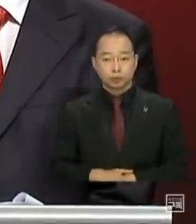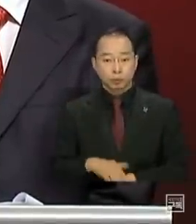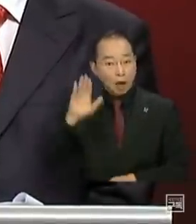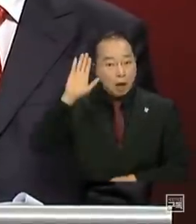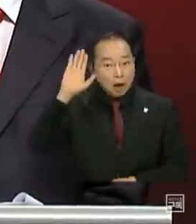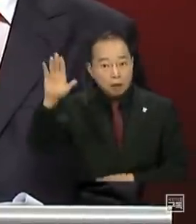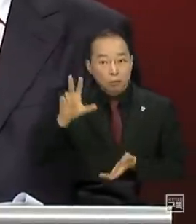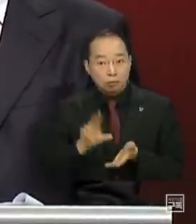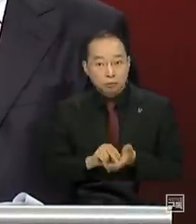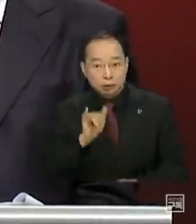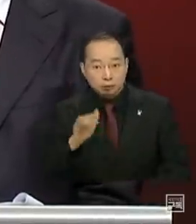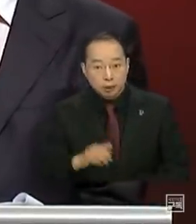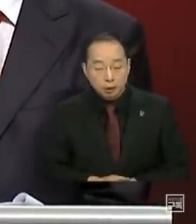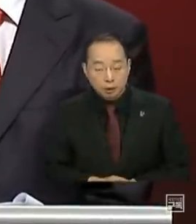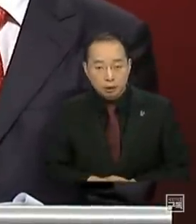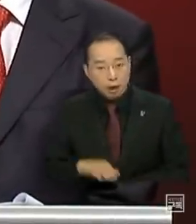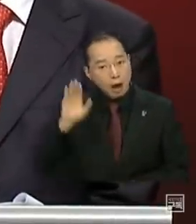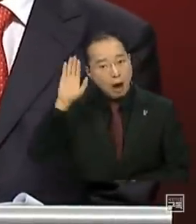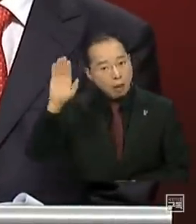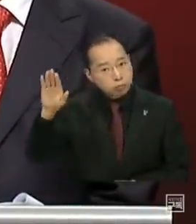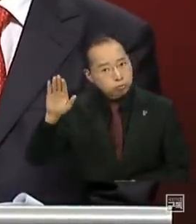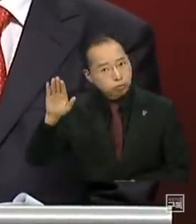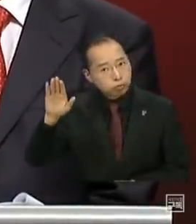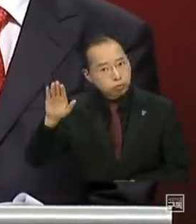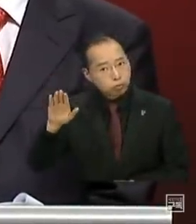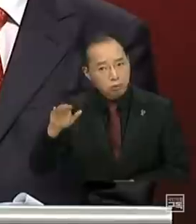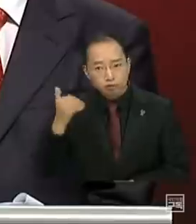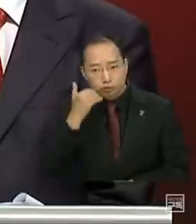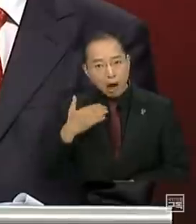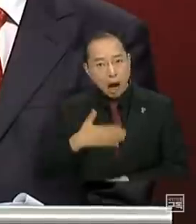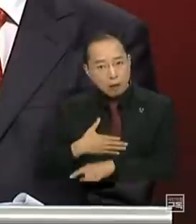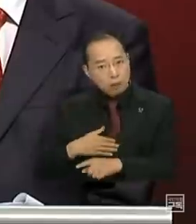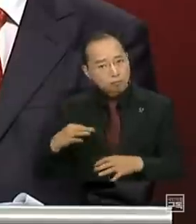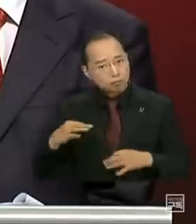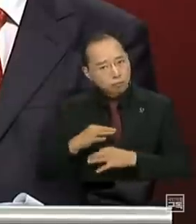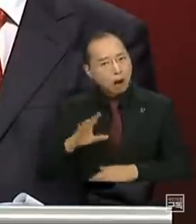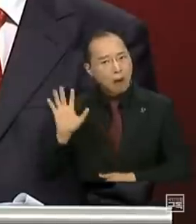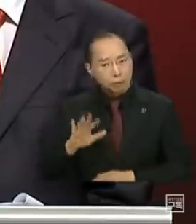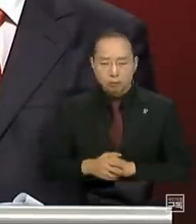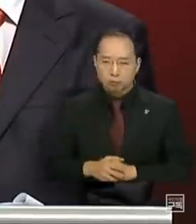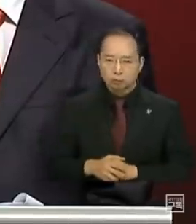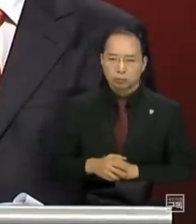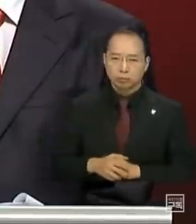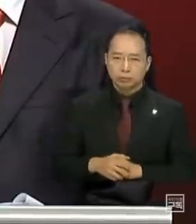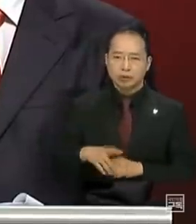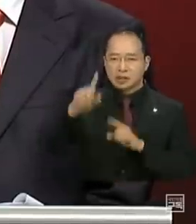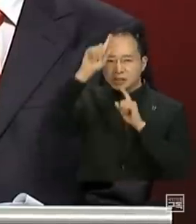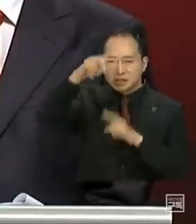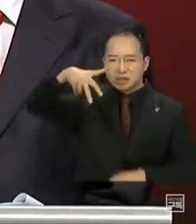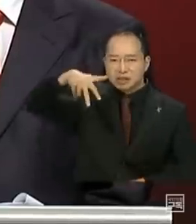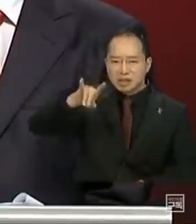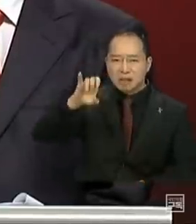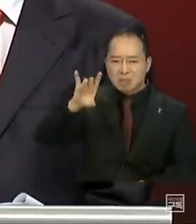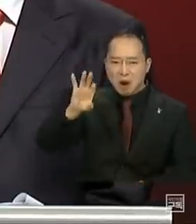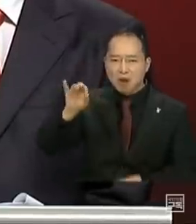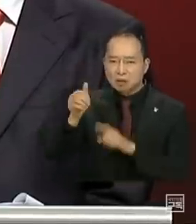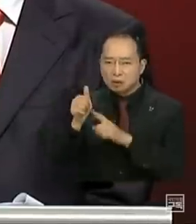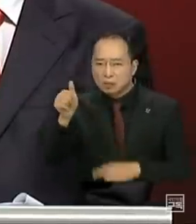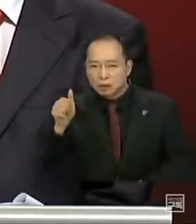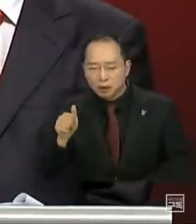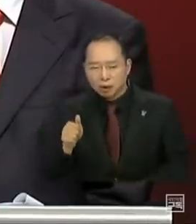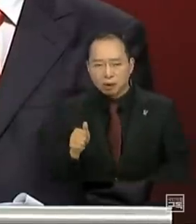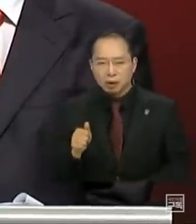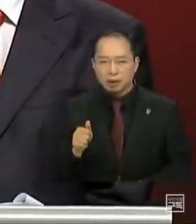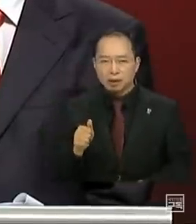있습니까? 앞으로는 그런 일이 없어야죠. 아 자꾸 이재명 지사다 보니까 앞에 단서를 붙이면 거기 뭐